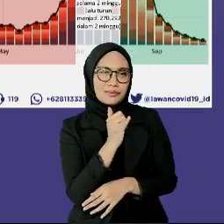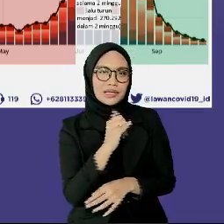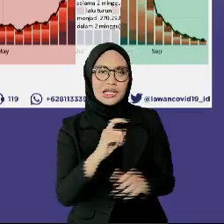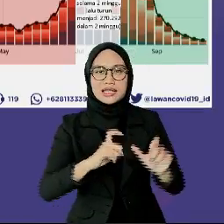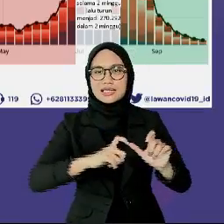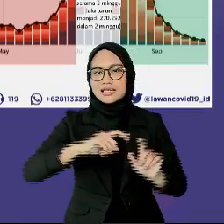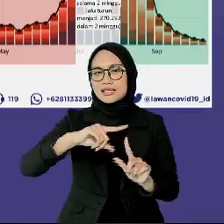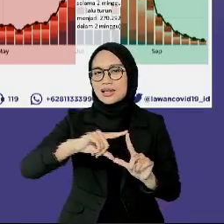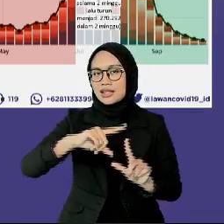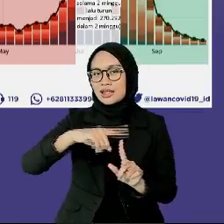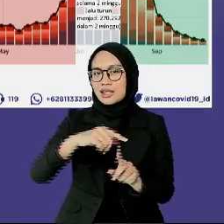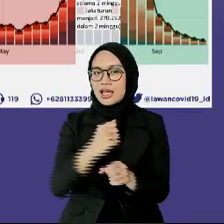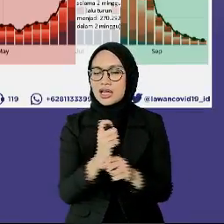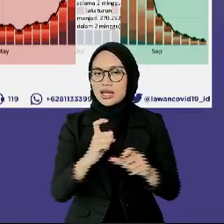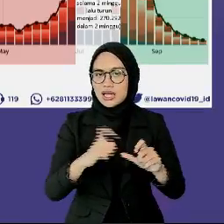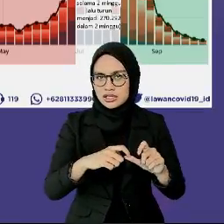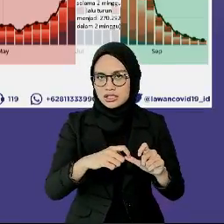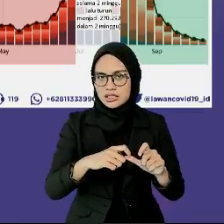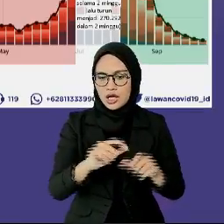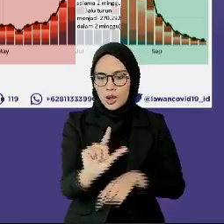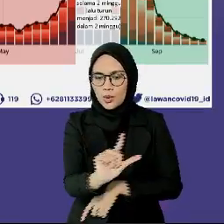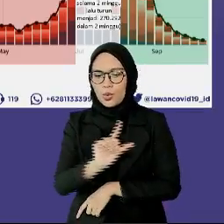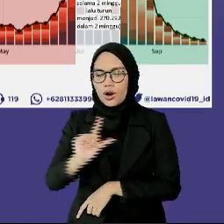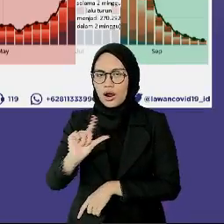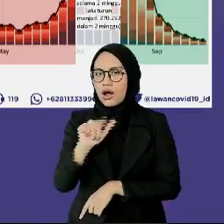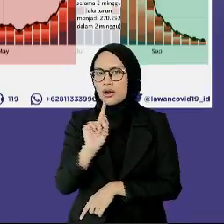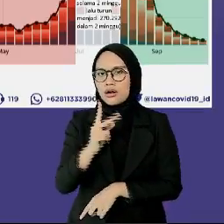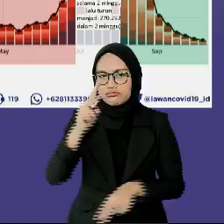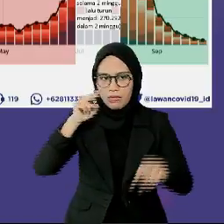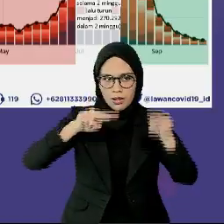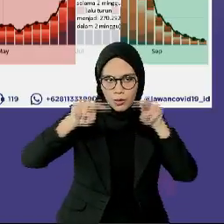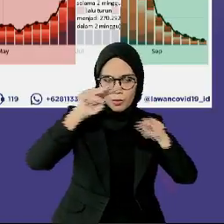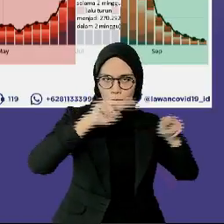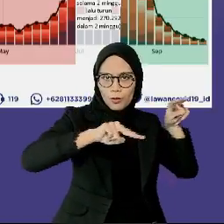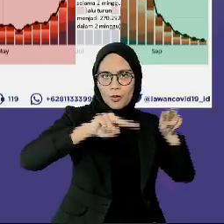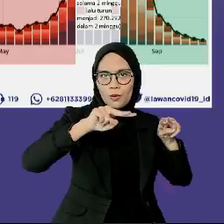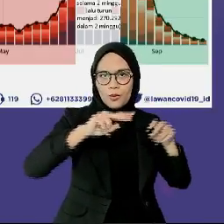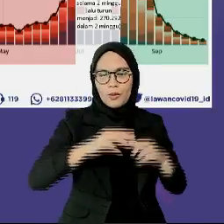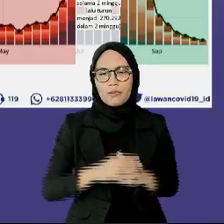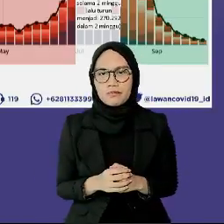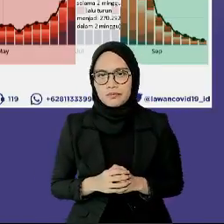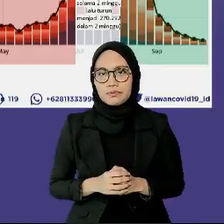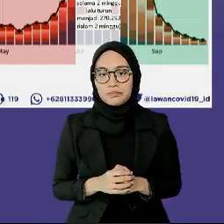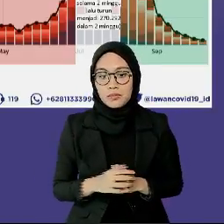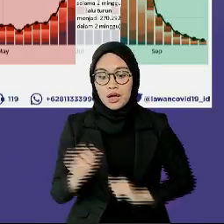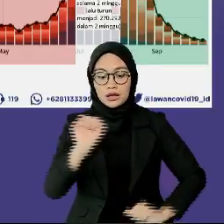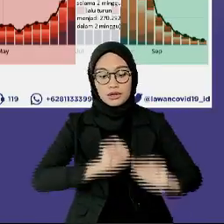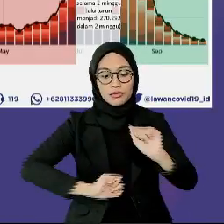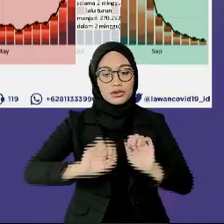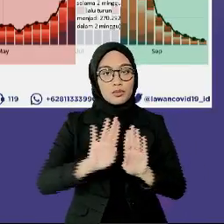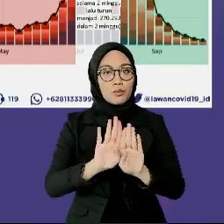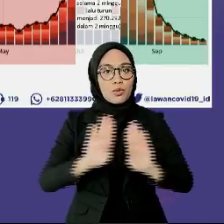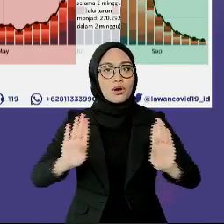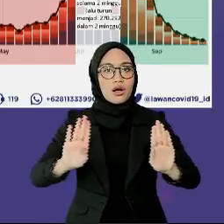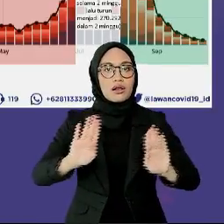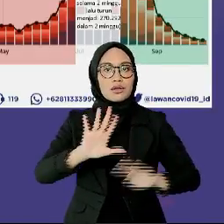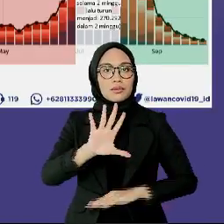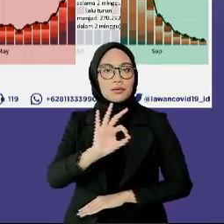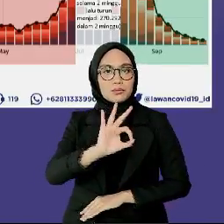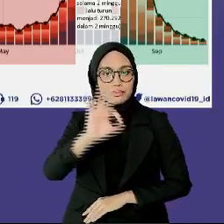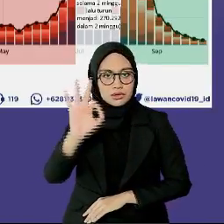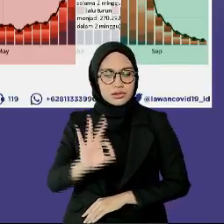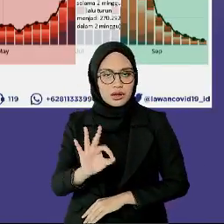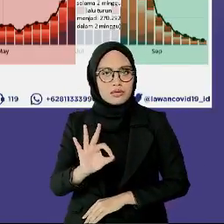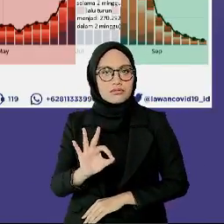kelurahan. Pada periode ini, aktivitas masyarakat dibuka dengan kapasitas 50%. Kebijakan ini